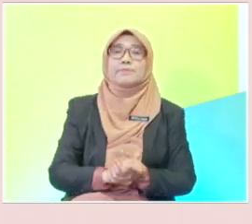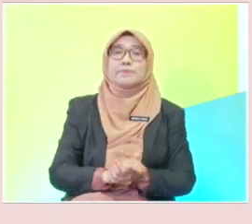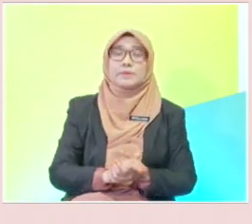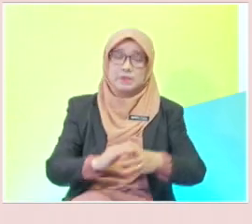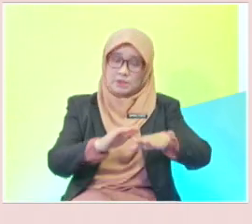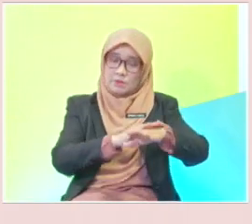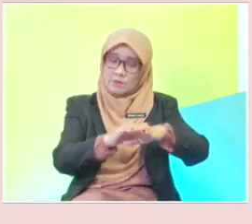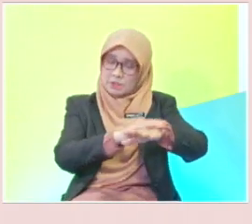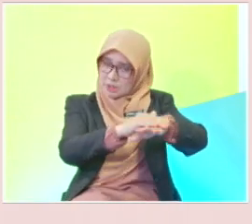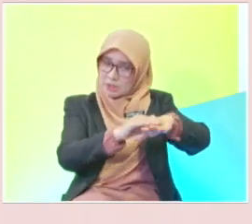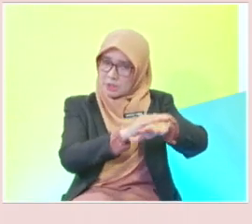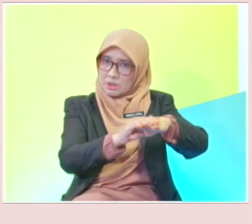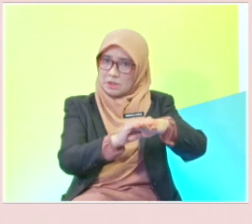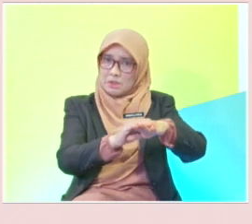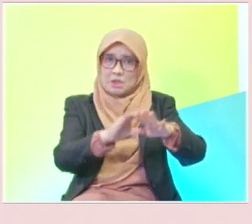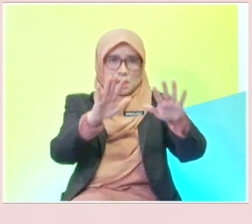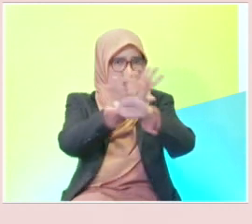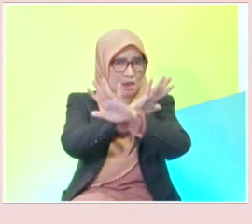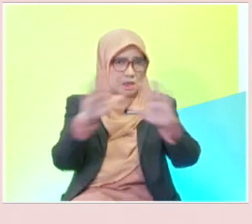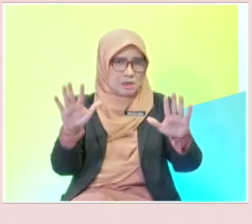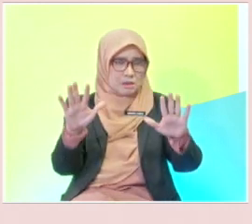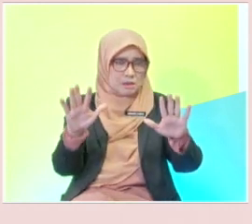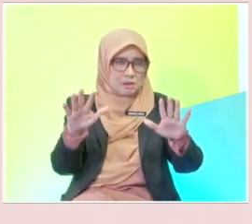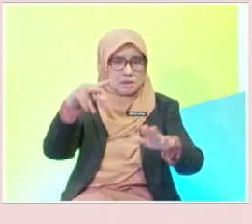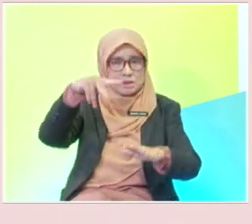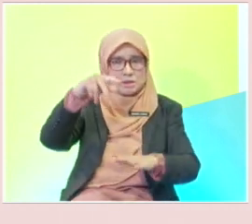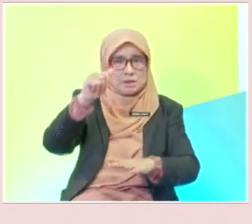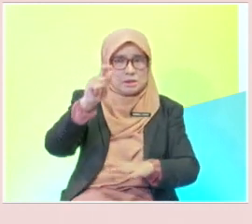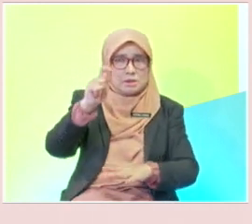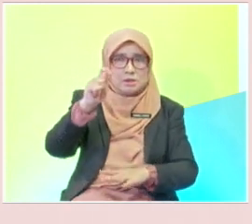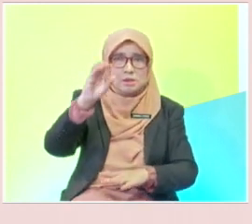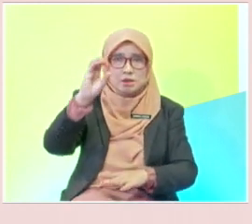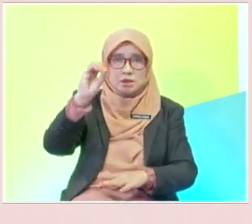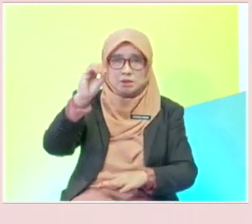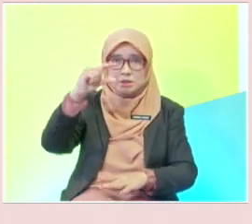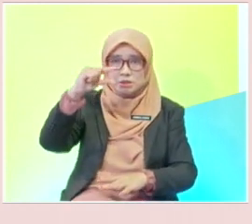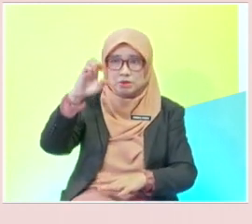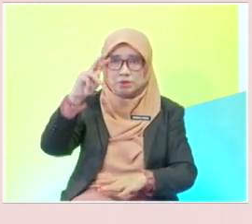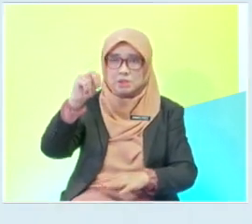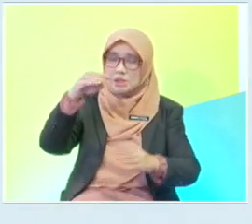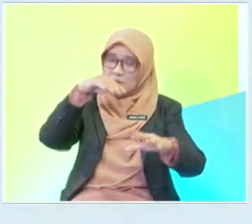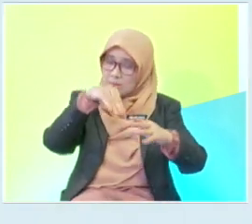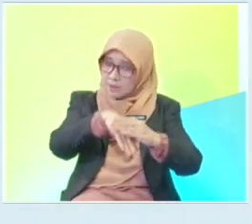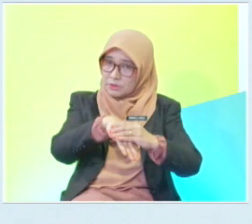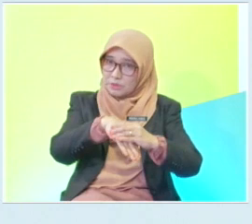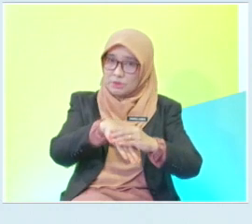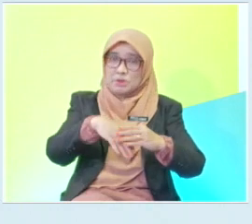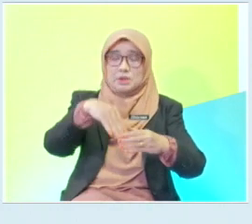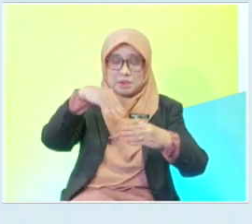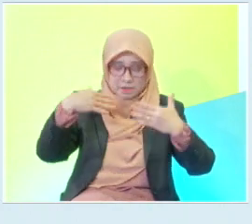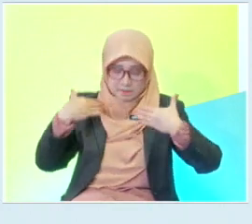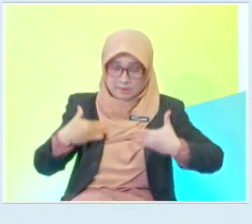kita, lapisan luar ni akan menghalang patogen daripada masuk ke dalam badan. Okey, baik, kita